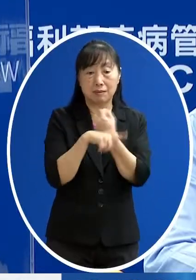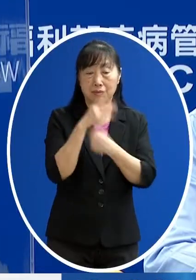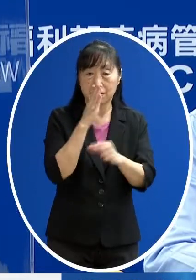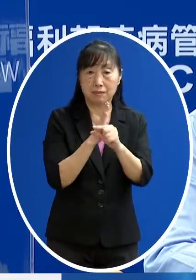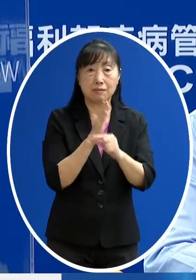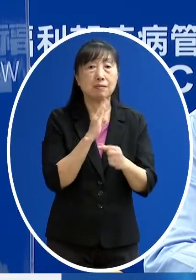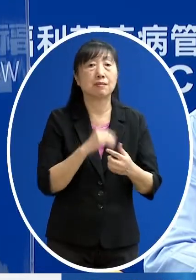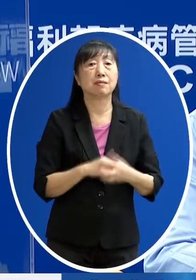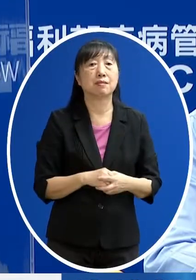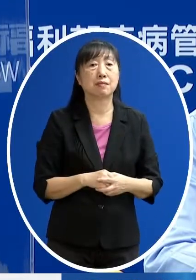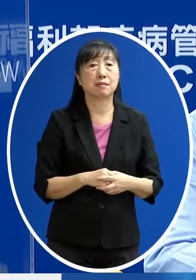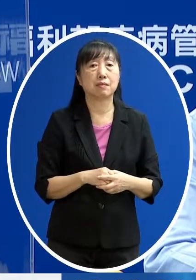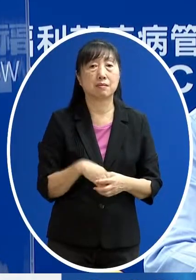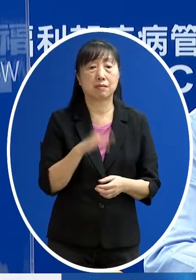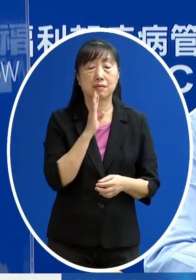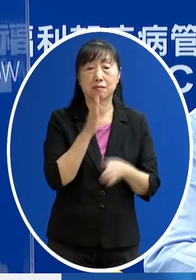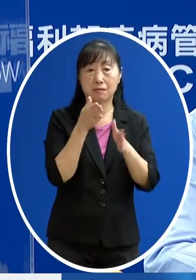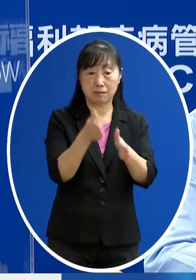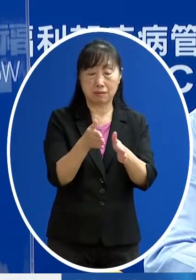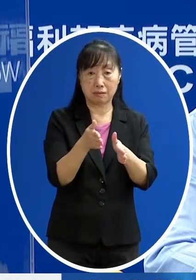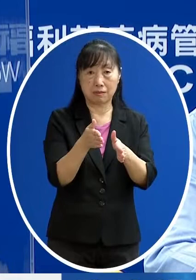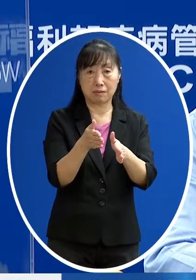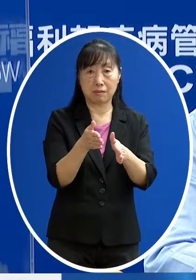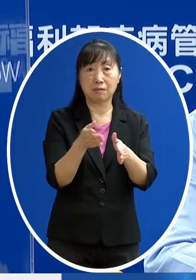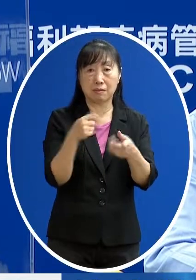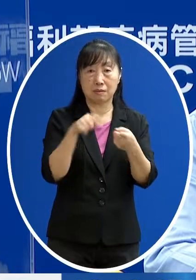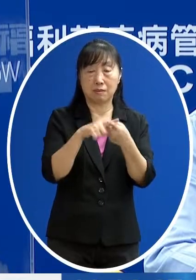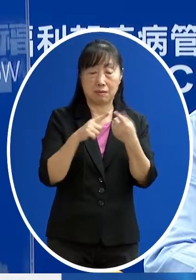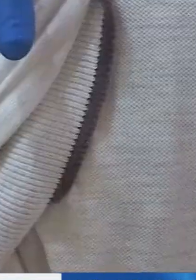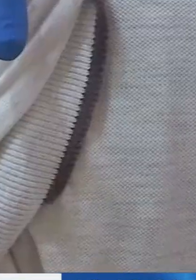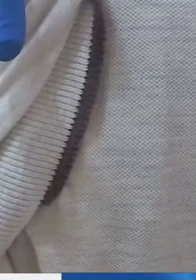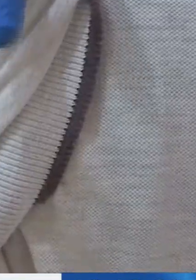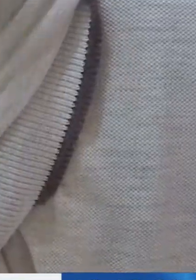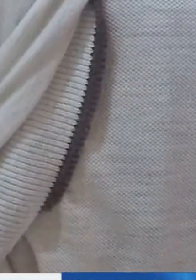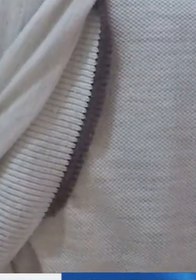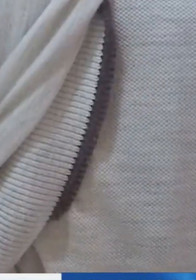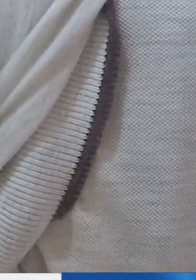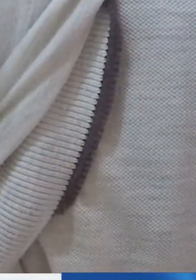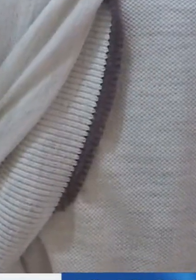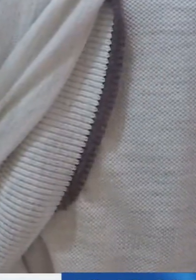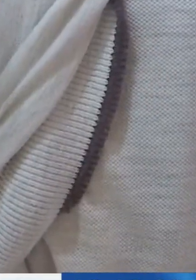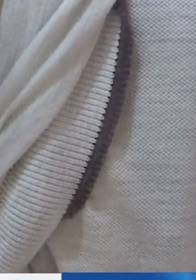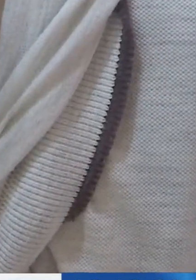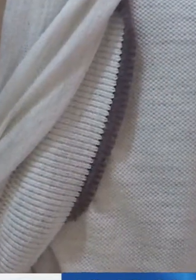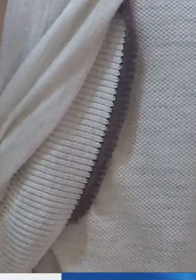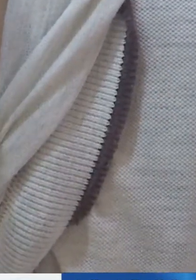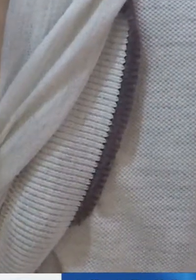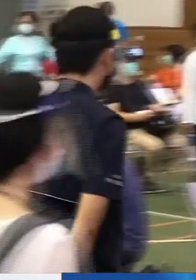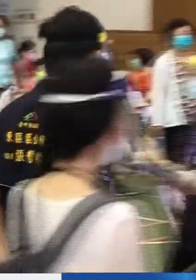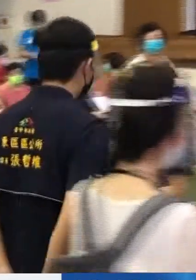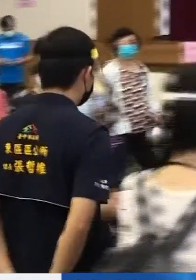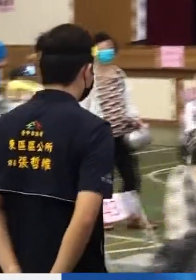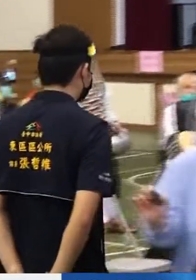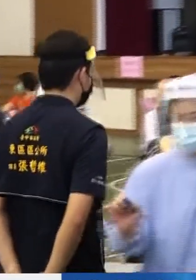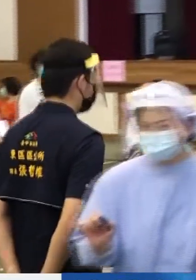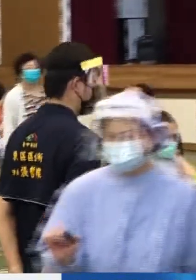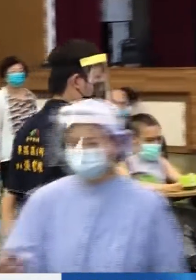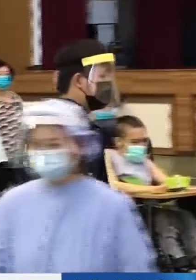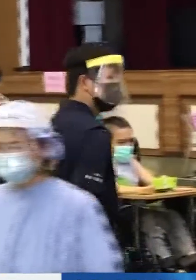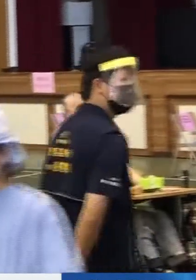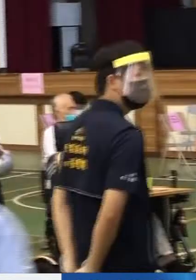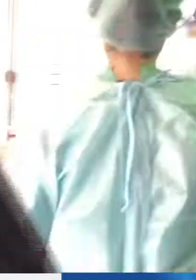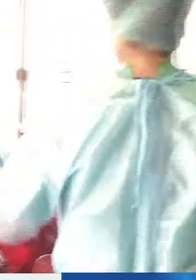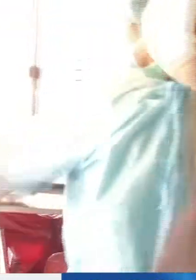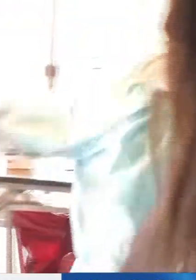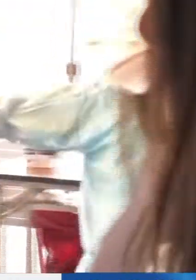中。但整体的方向会是以全国一致。 解封前还要把疫苗覆盖率提升，才能免于疫情回